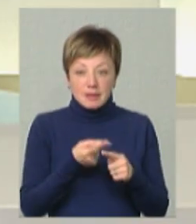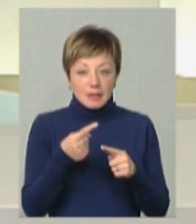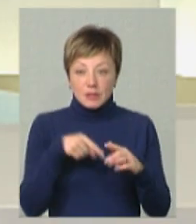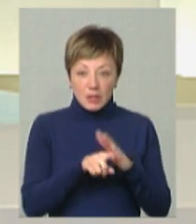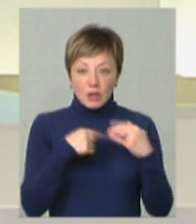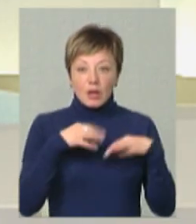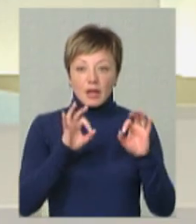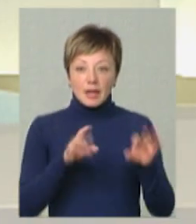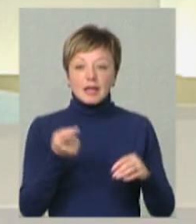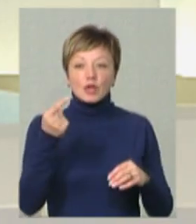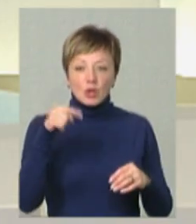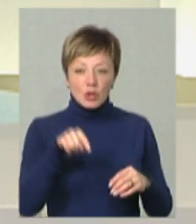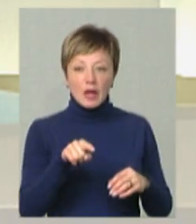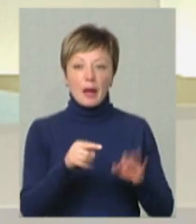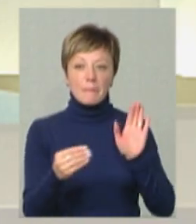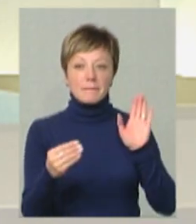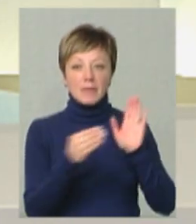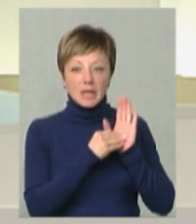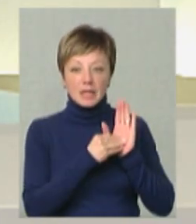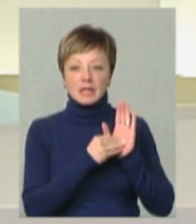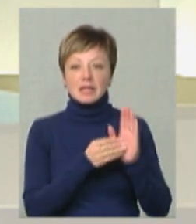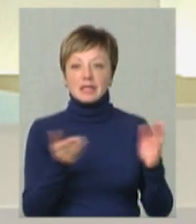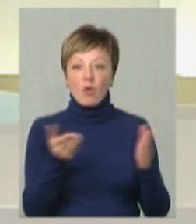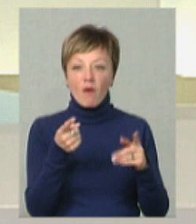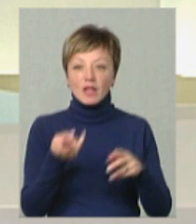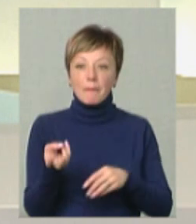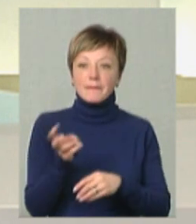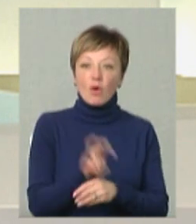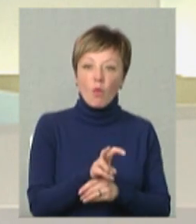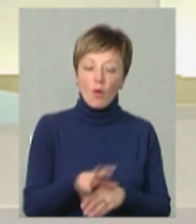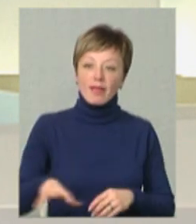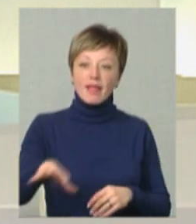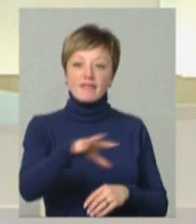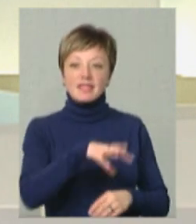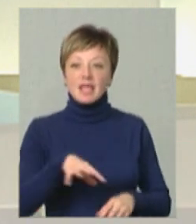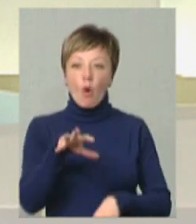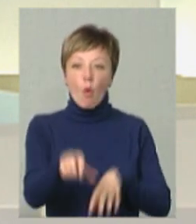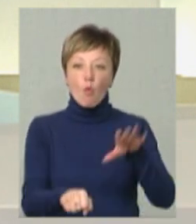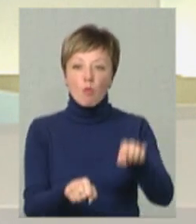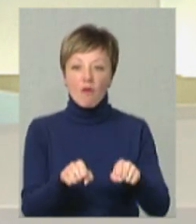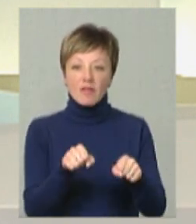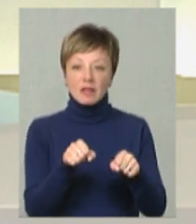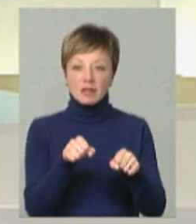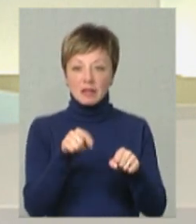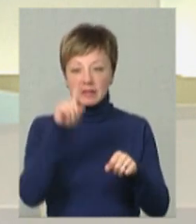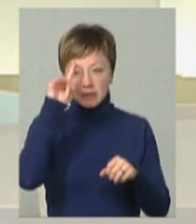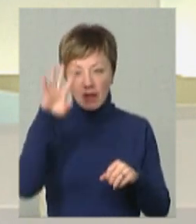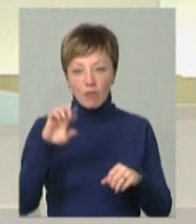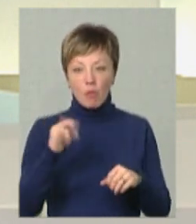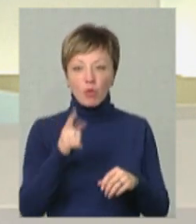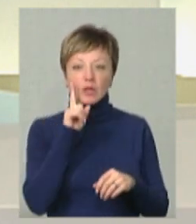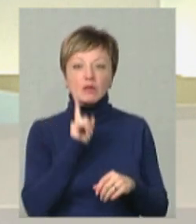те, що я розказував, це той, та мітка, з якою вони приходять на всі окуповані, слава Богу, в даному